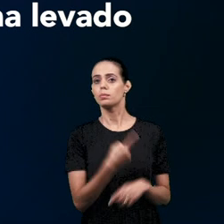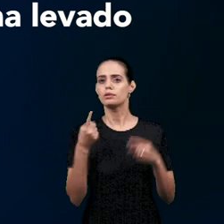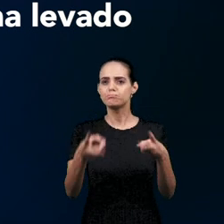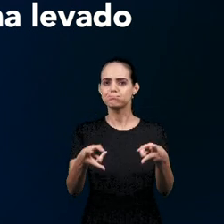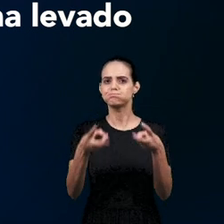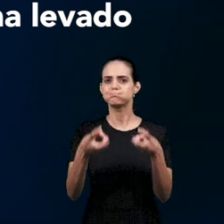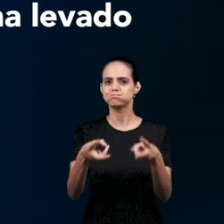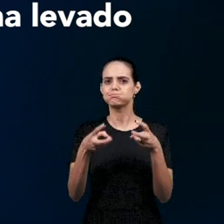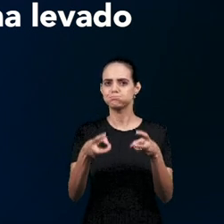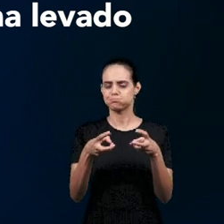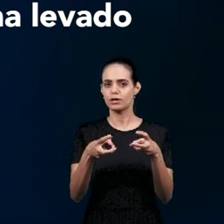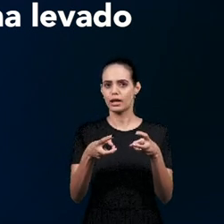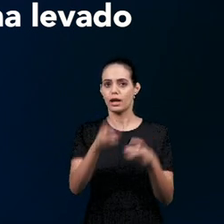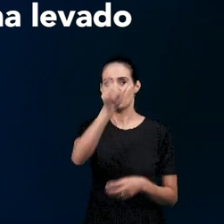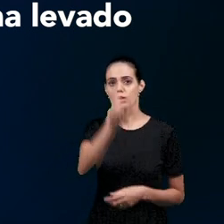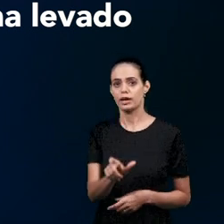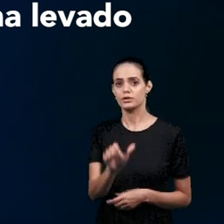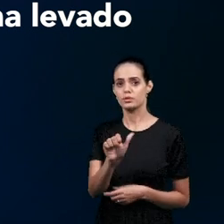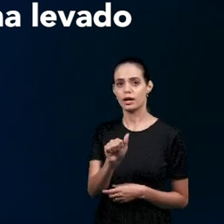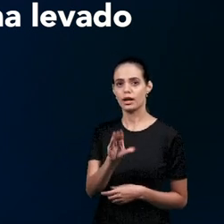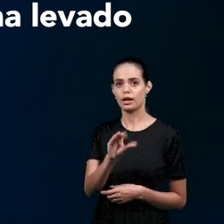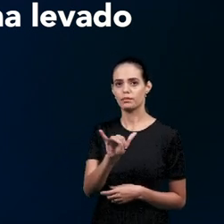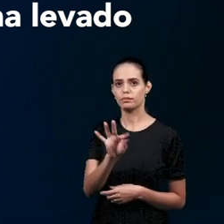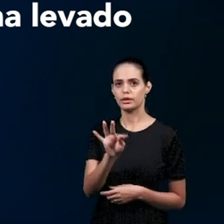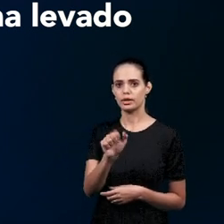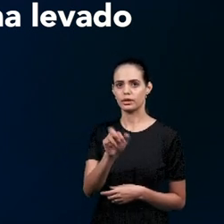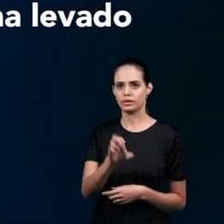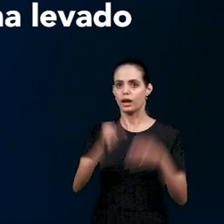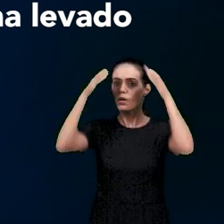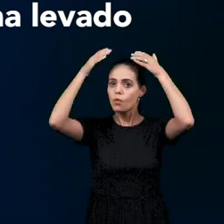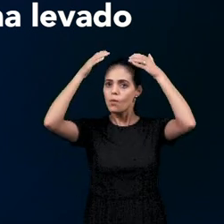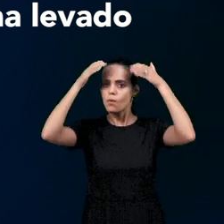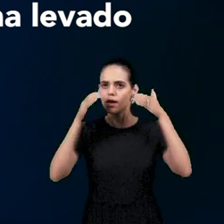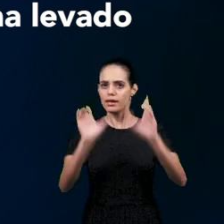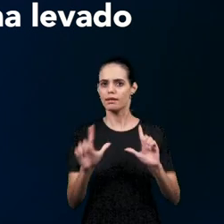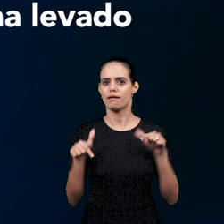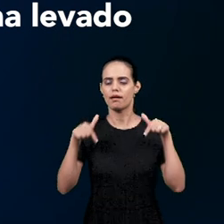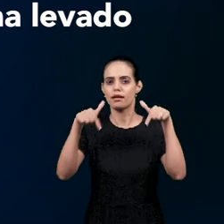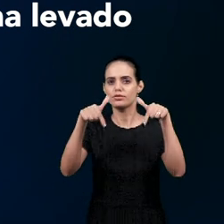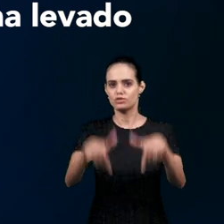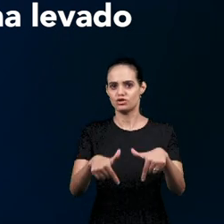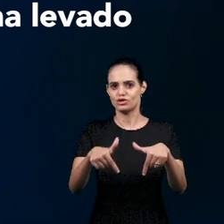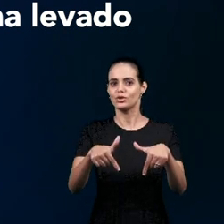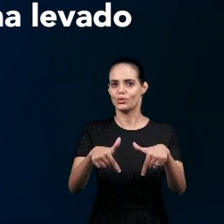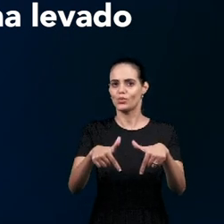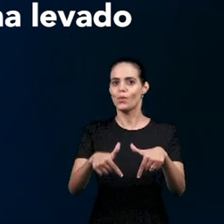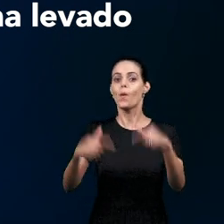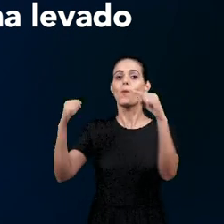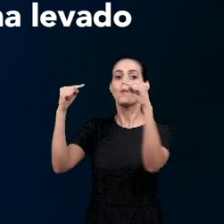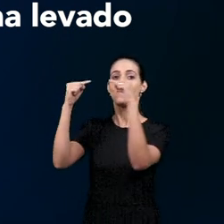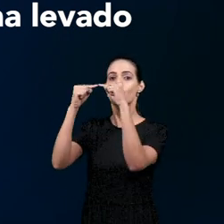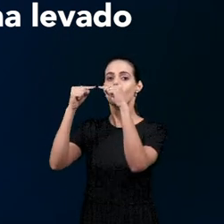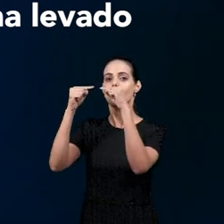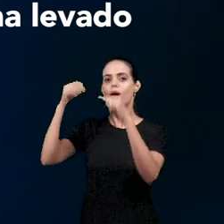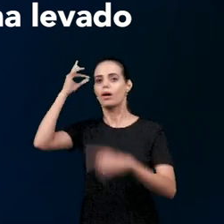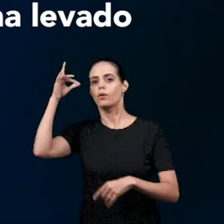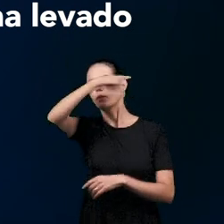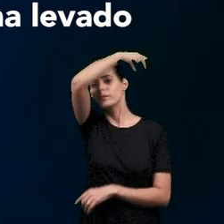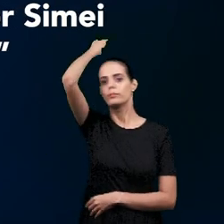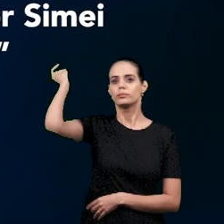Seigneur, qui est au-dessus de la ligne sacerdotale, et de la crainte du Seigneur, parce qu'Abiathar avait porté l'arche de